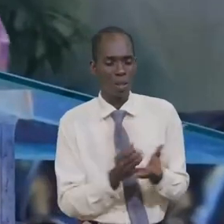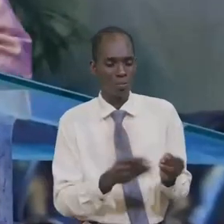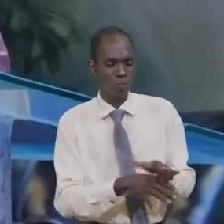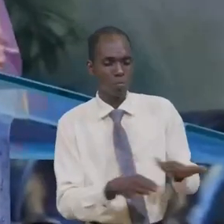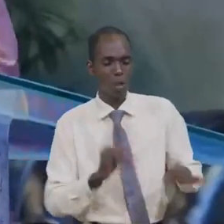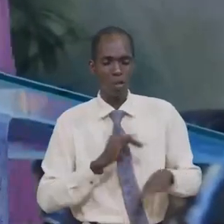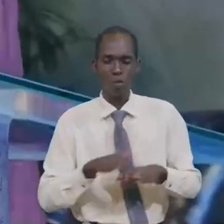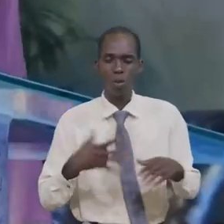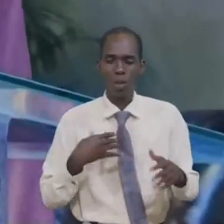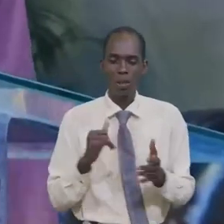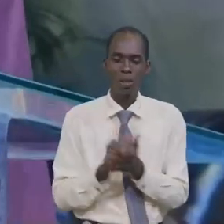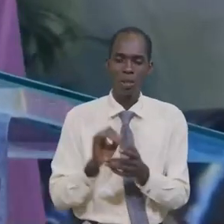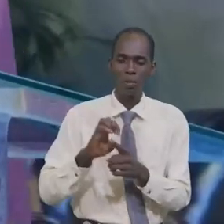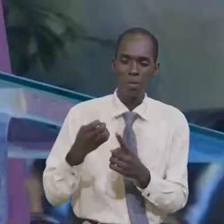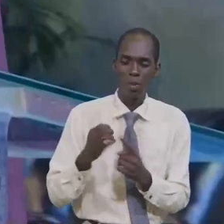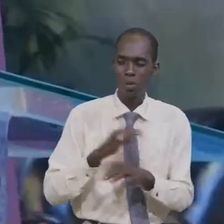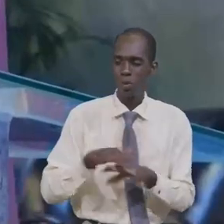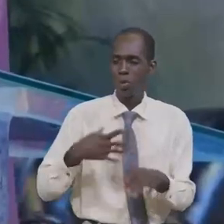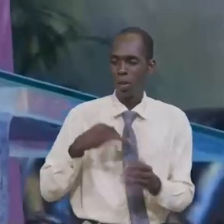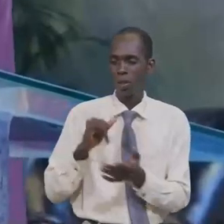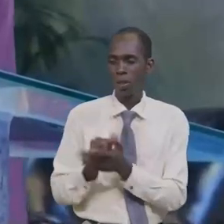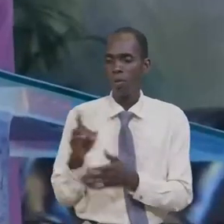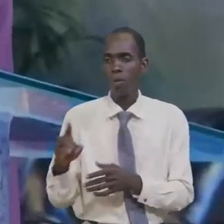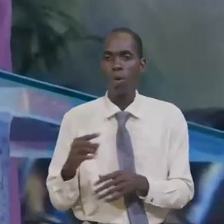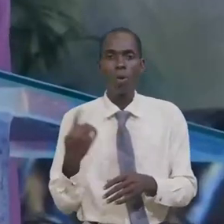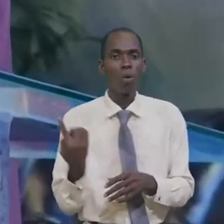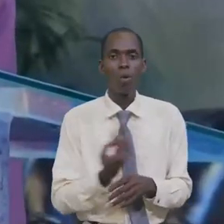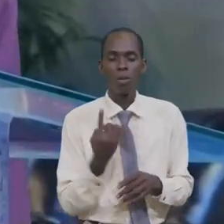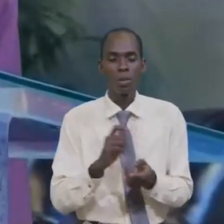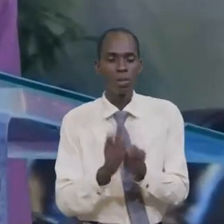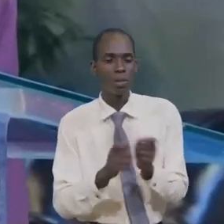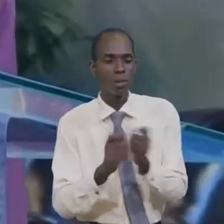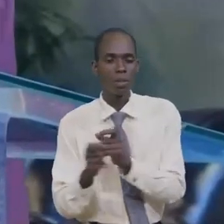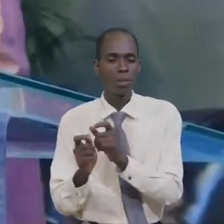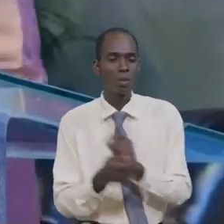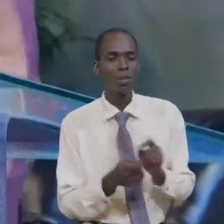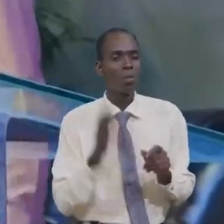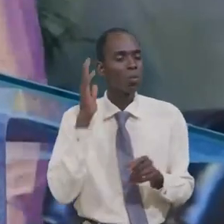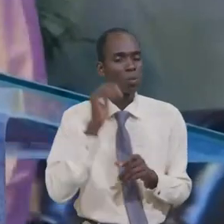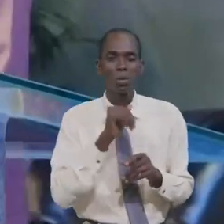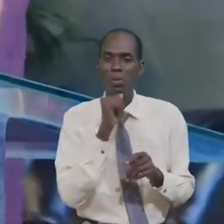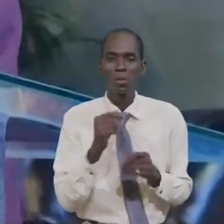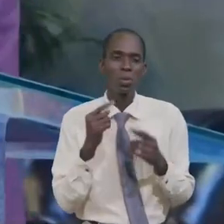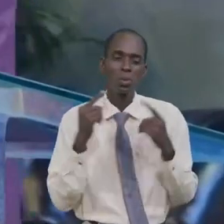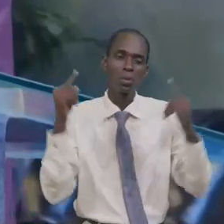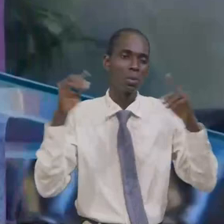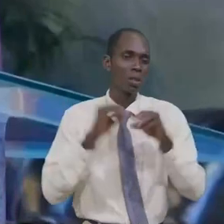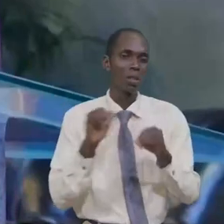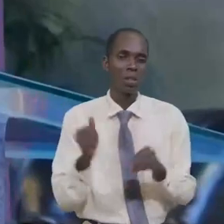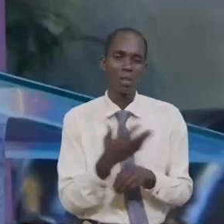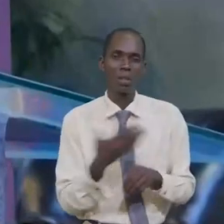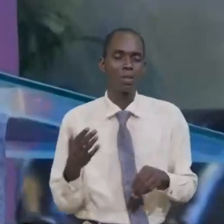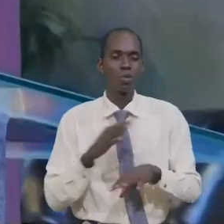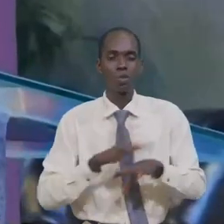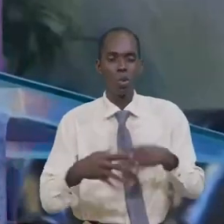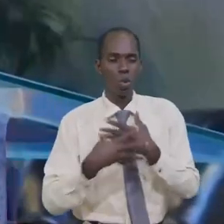ceci là et il se mêle oh il ne devient rien du tout laissez-les mais quand tu es